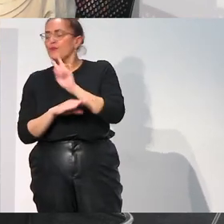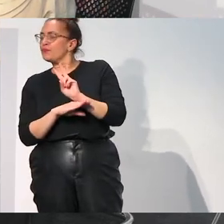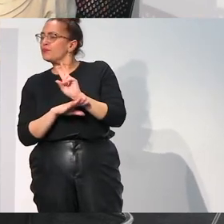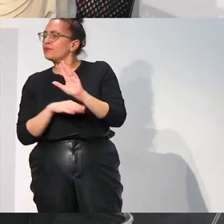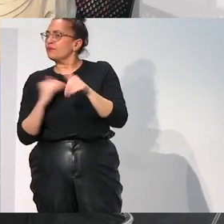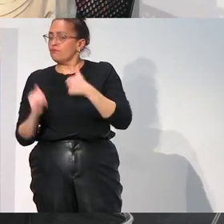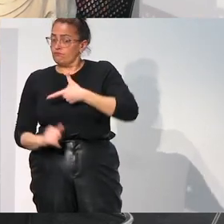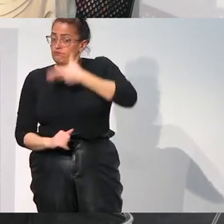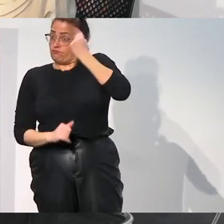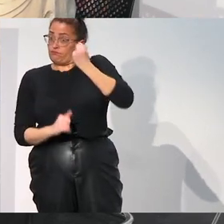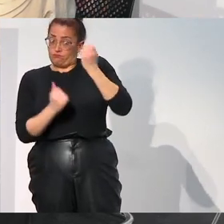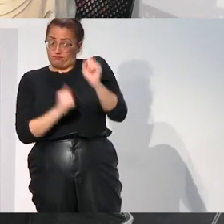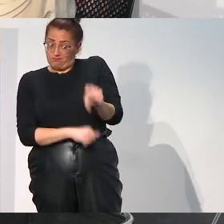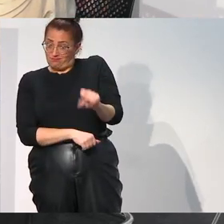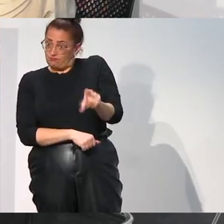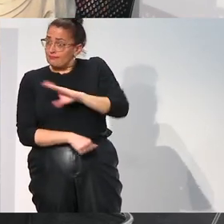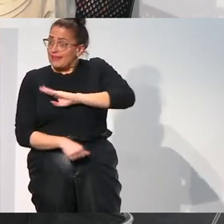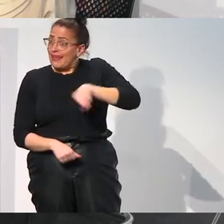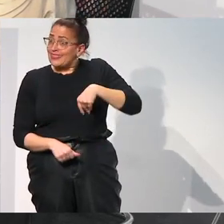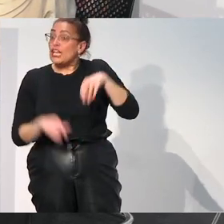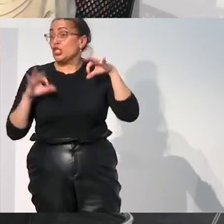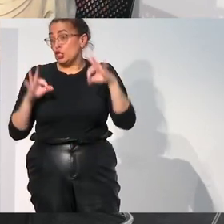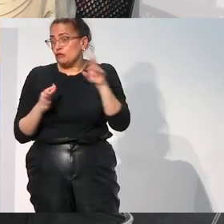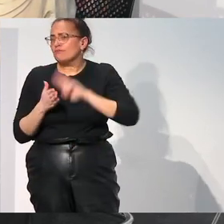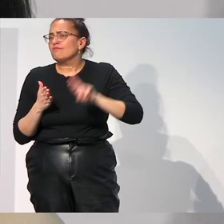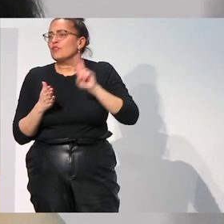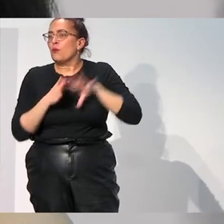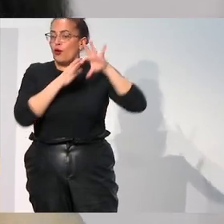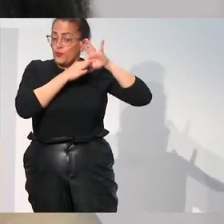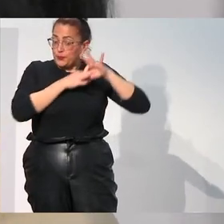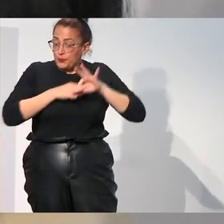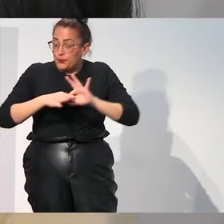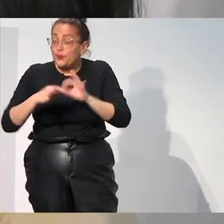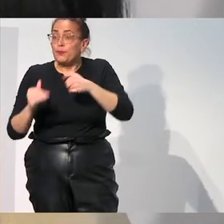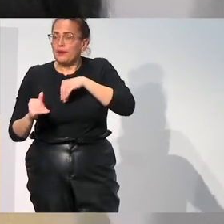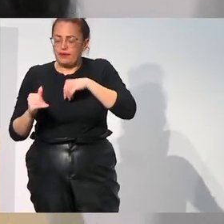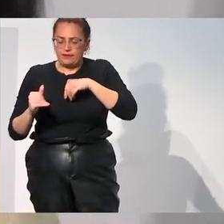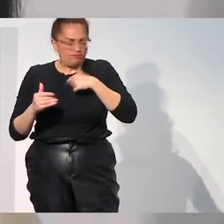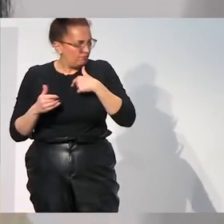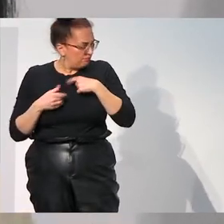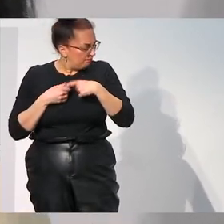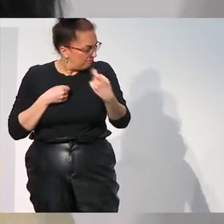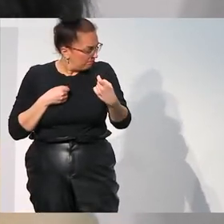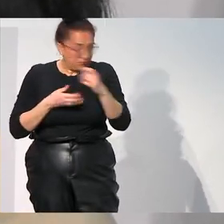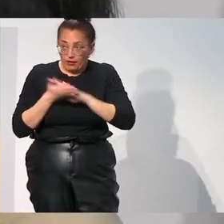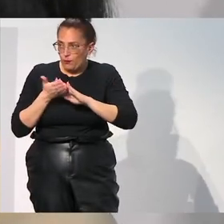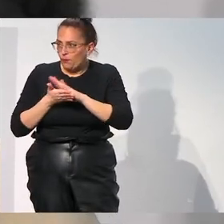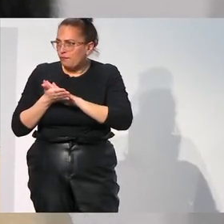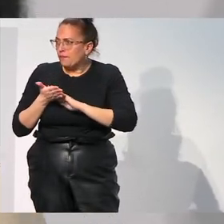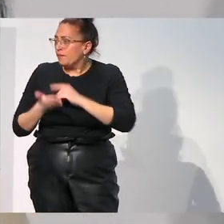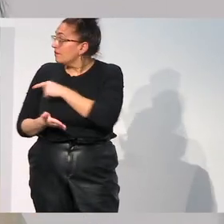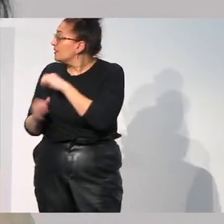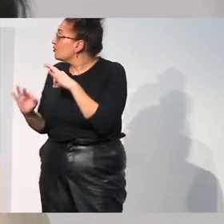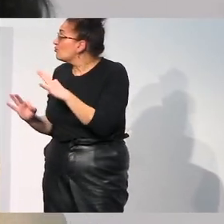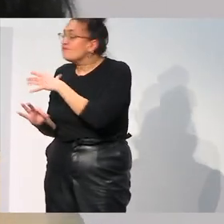fils du roman. Et je ne sais plus ce que je voulais vous... Là, j'ai perdu... Non, mais justement, sur la question